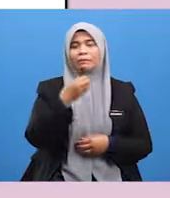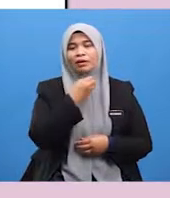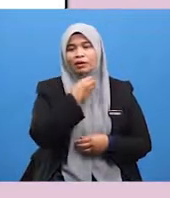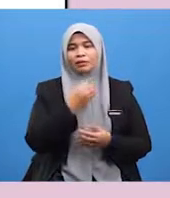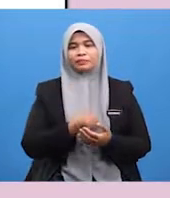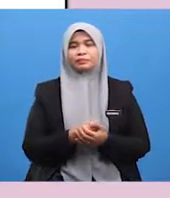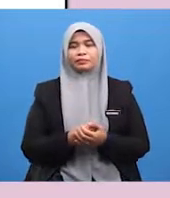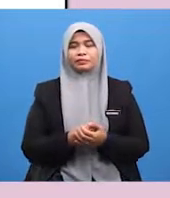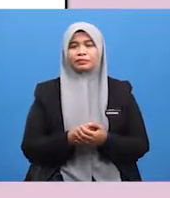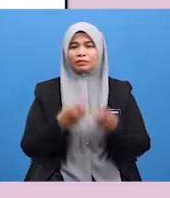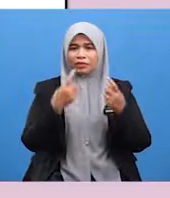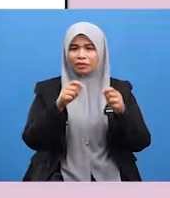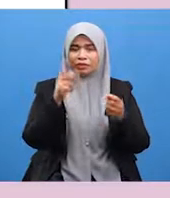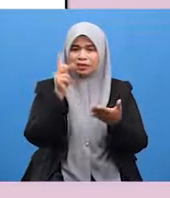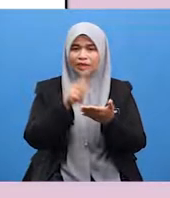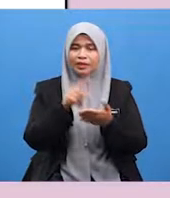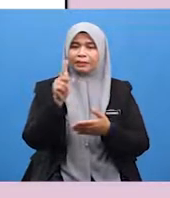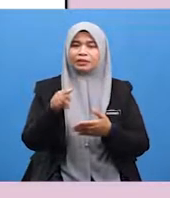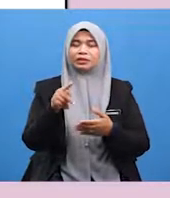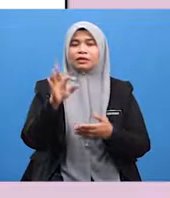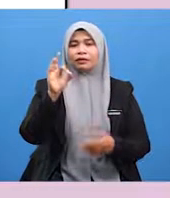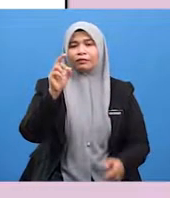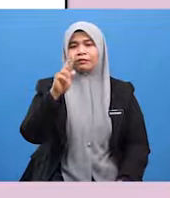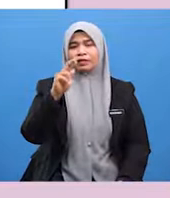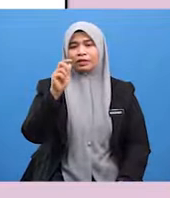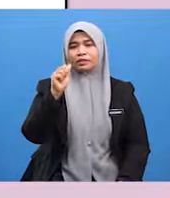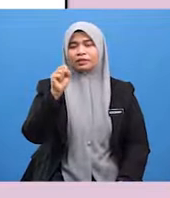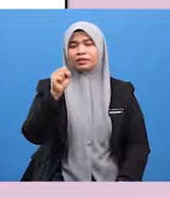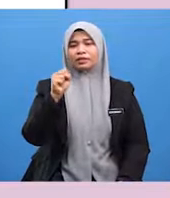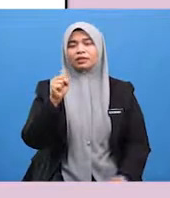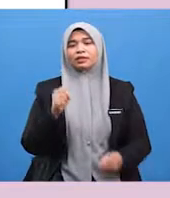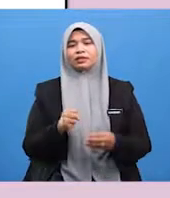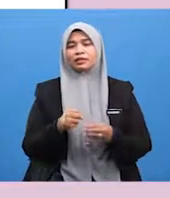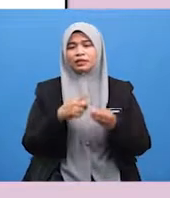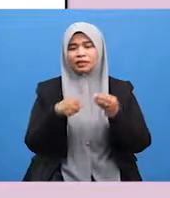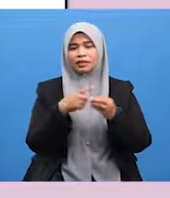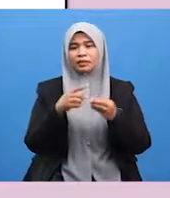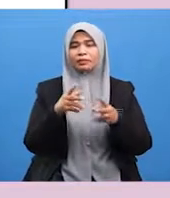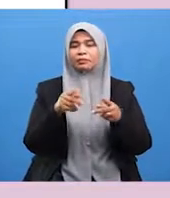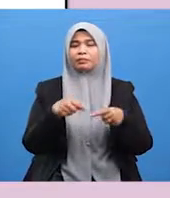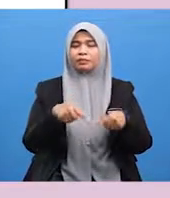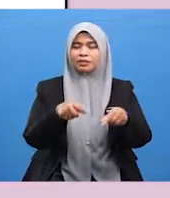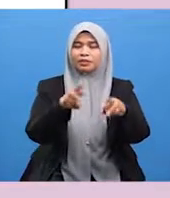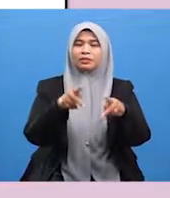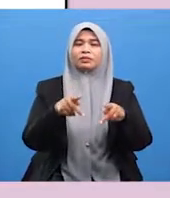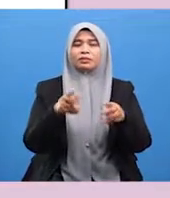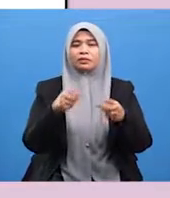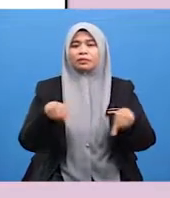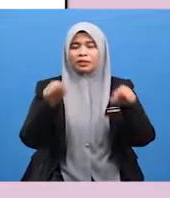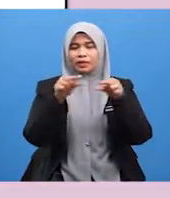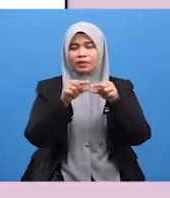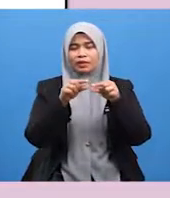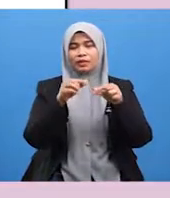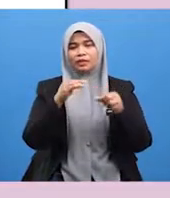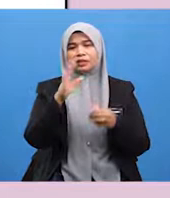Cuba pelajar semua kenal pasti frasa-frasa yang berkaitan melalui peristiwa-peristiwa penting yang